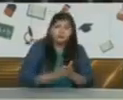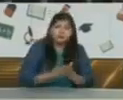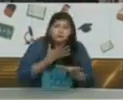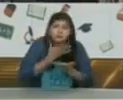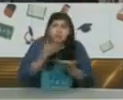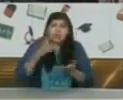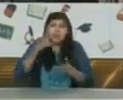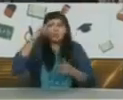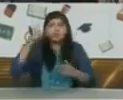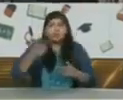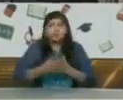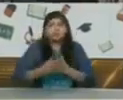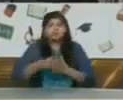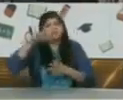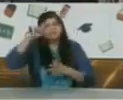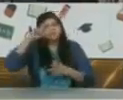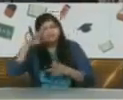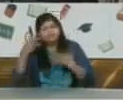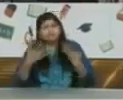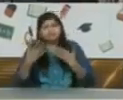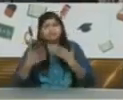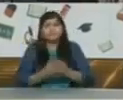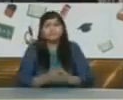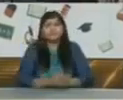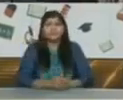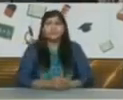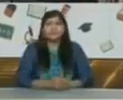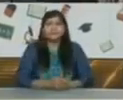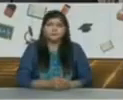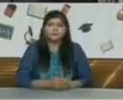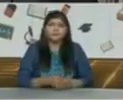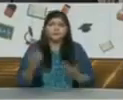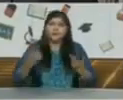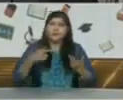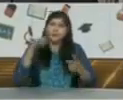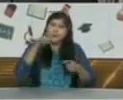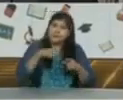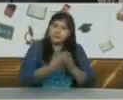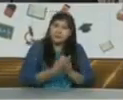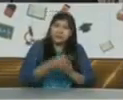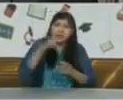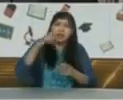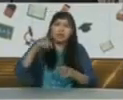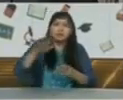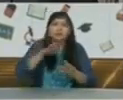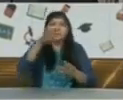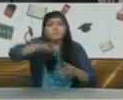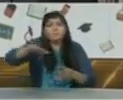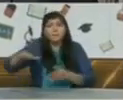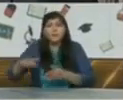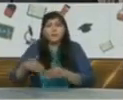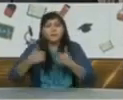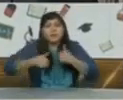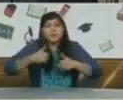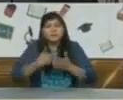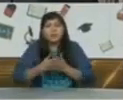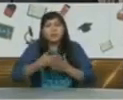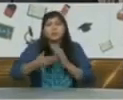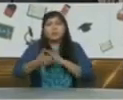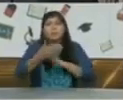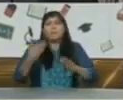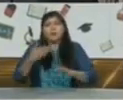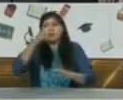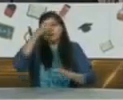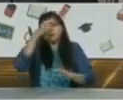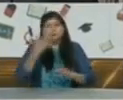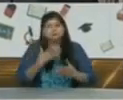ही सोचने लग जाते हैं, और इसलिए मैं समझता हूं कि